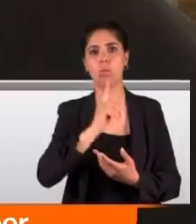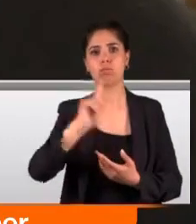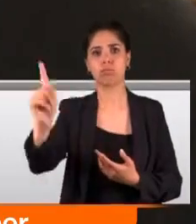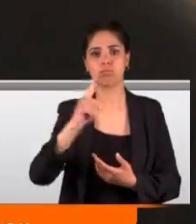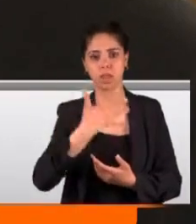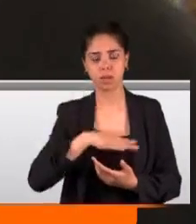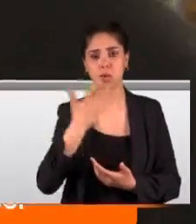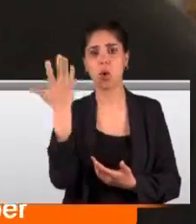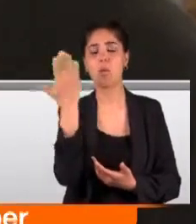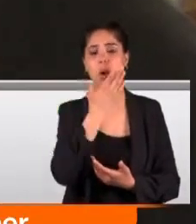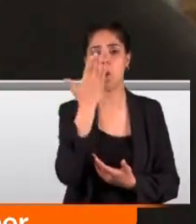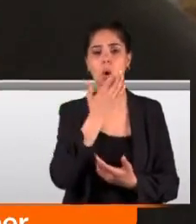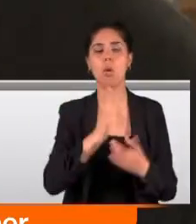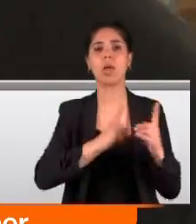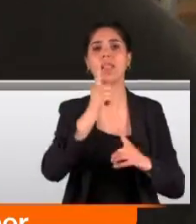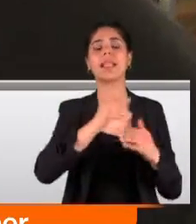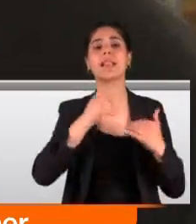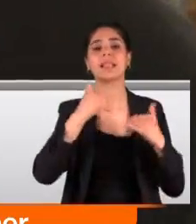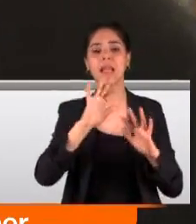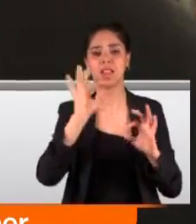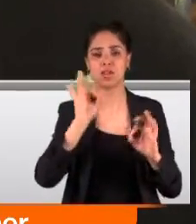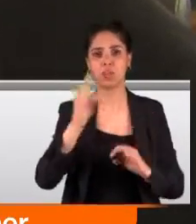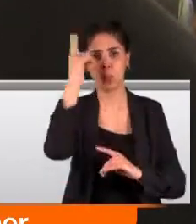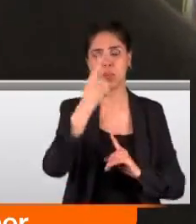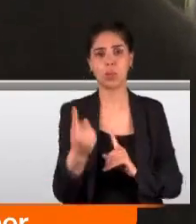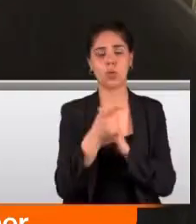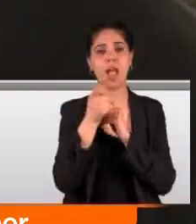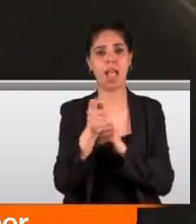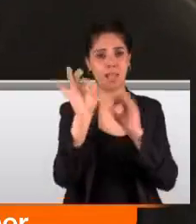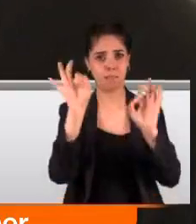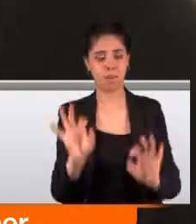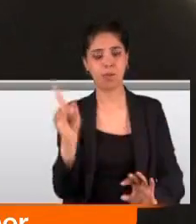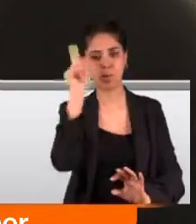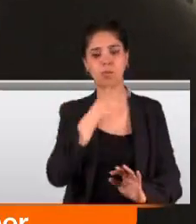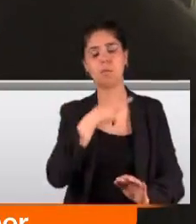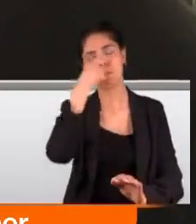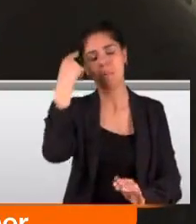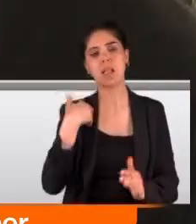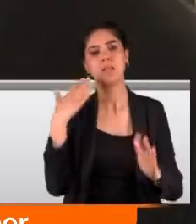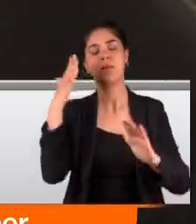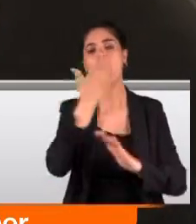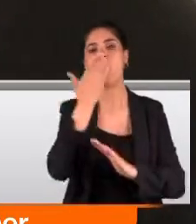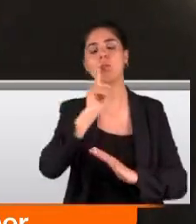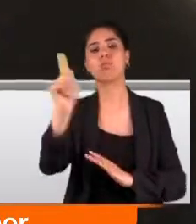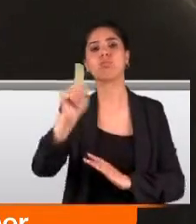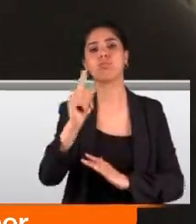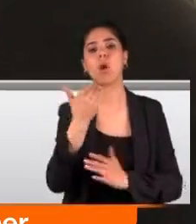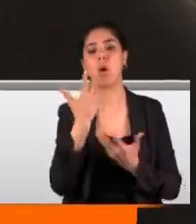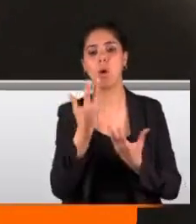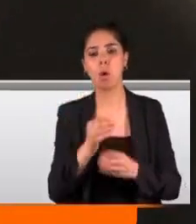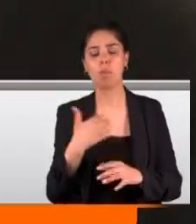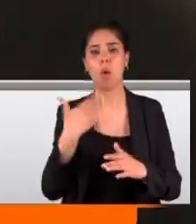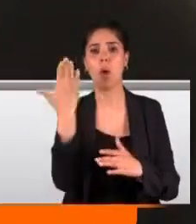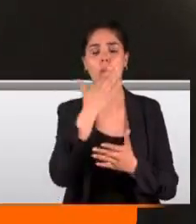etmek istiyorum okullar online olmadığı için şu an 100'den eğitime geçildiği için maalesef okumaya devam edemiyorum ben